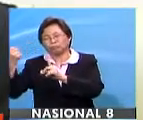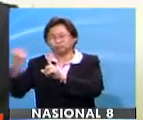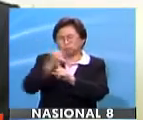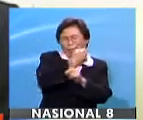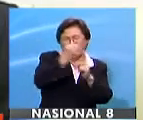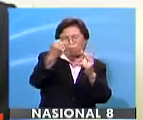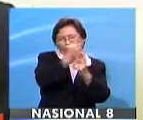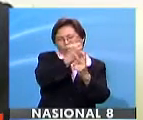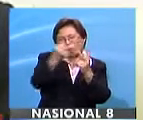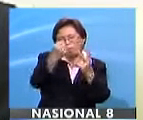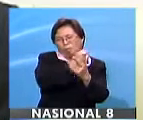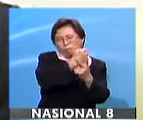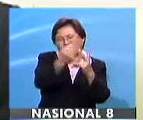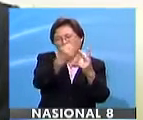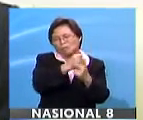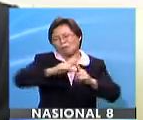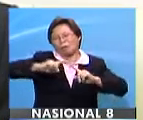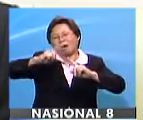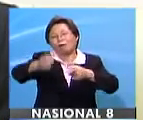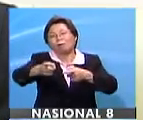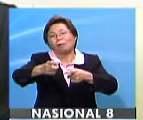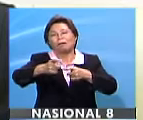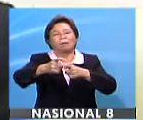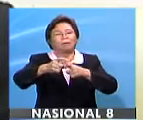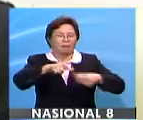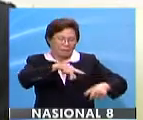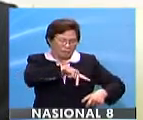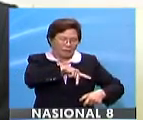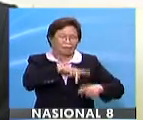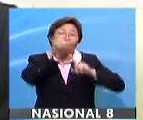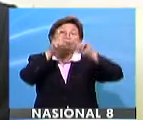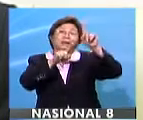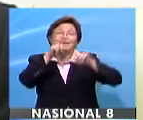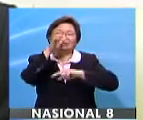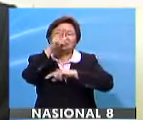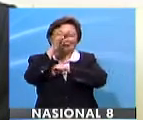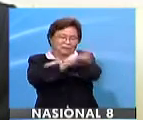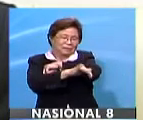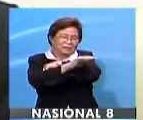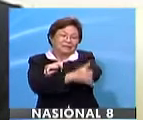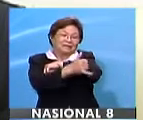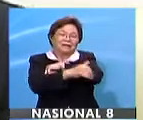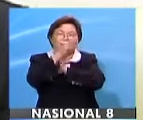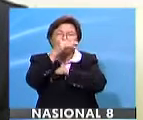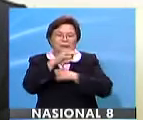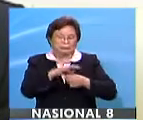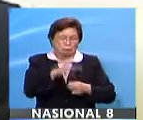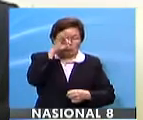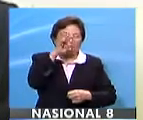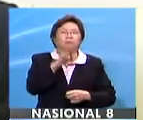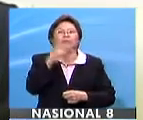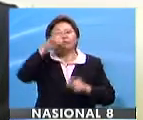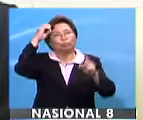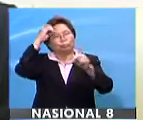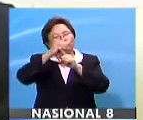itu dianugerahkan pingat negeri Melaka. Ya, kita beri dia kekuatan semangat bagi